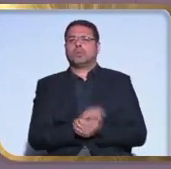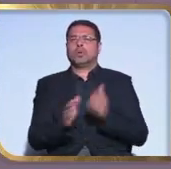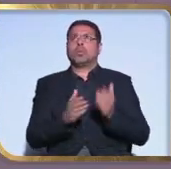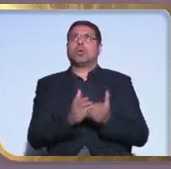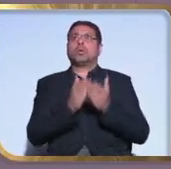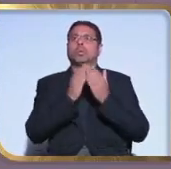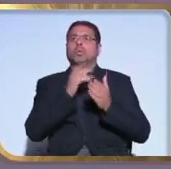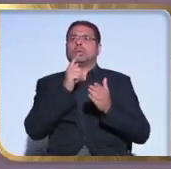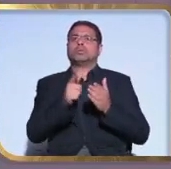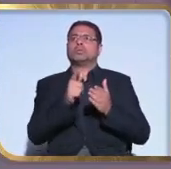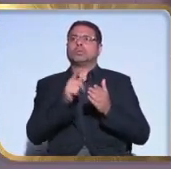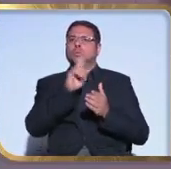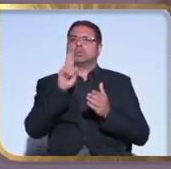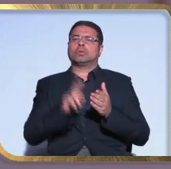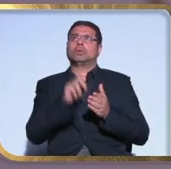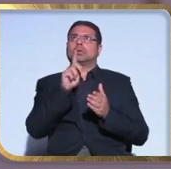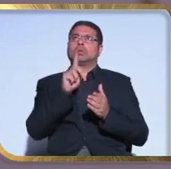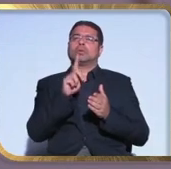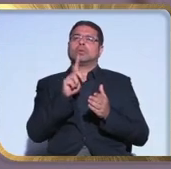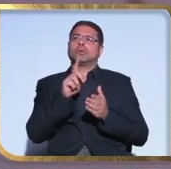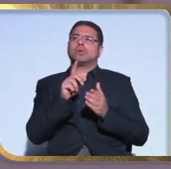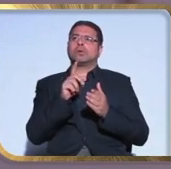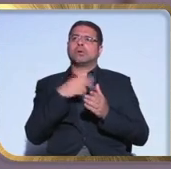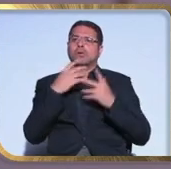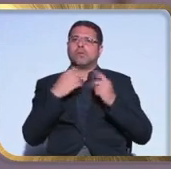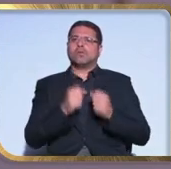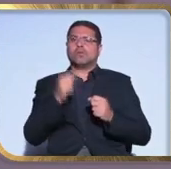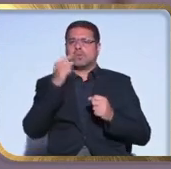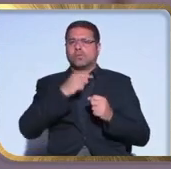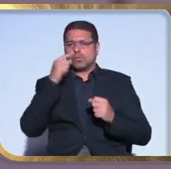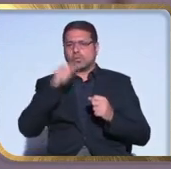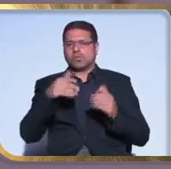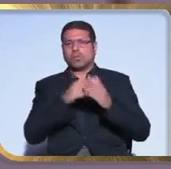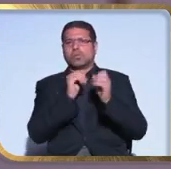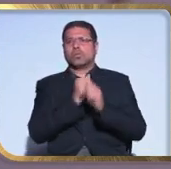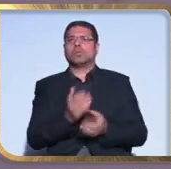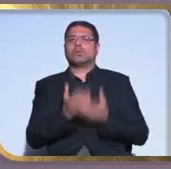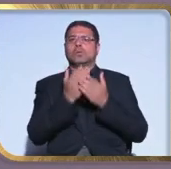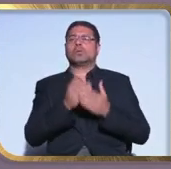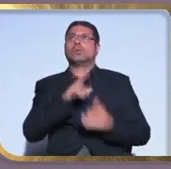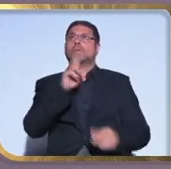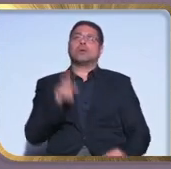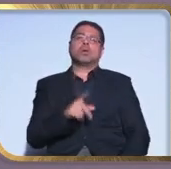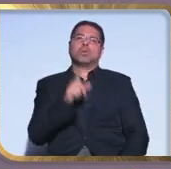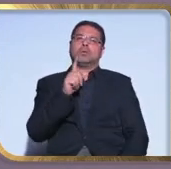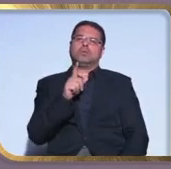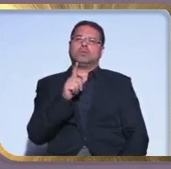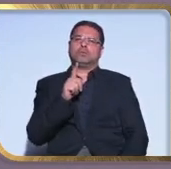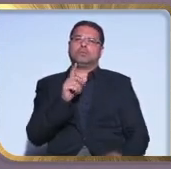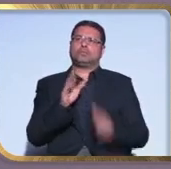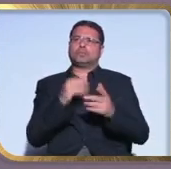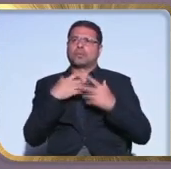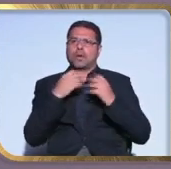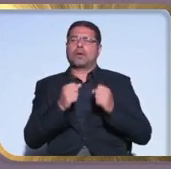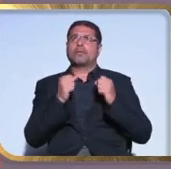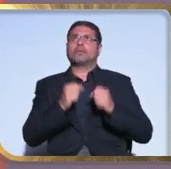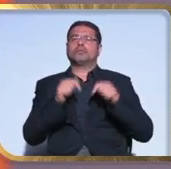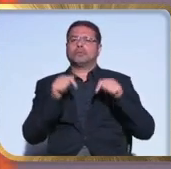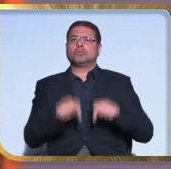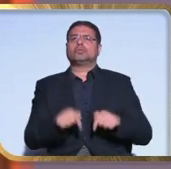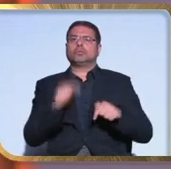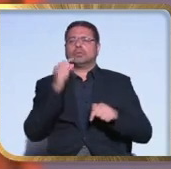اللهم انا نسالك العافيه في الدنيا والاخره اللهم انا نسالك العفو والعافيه